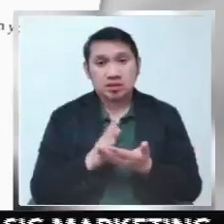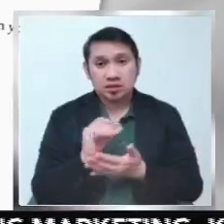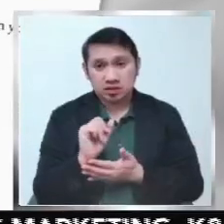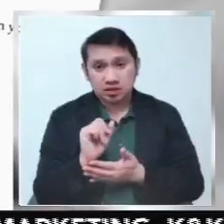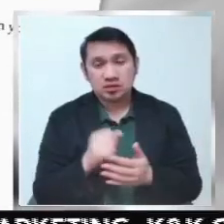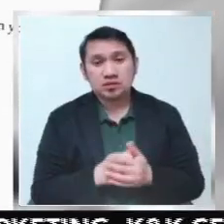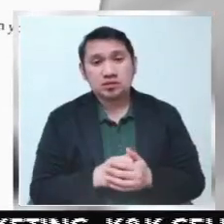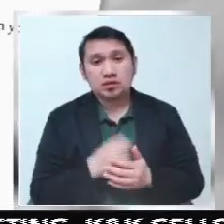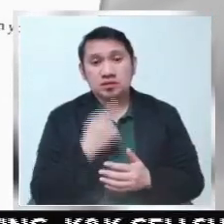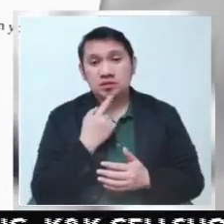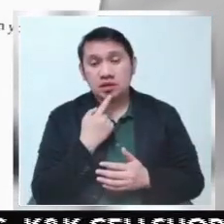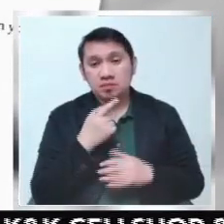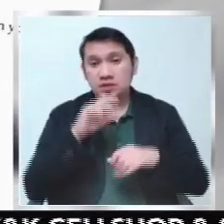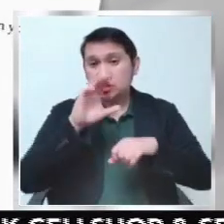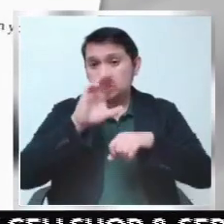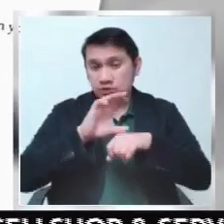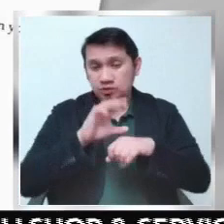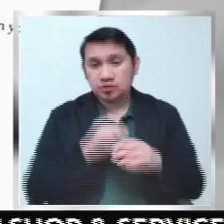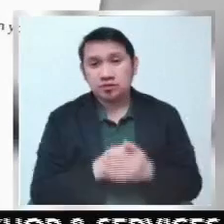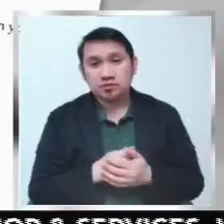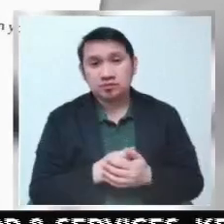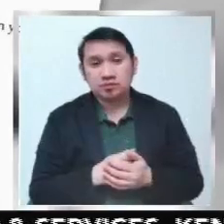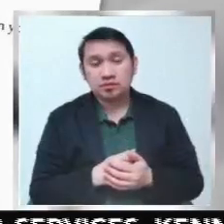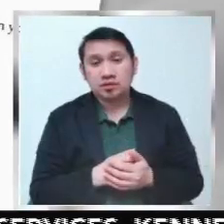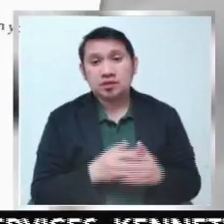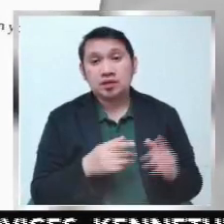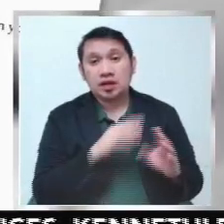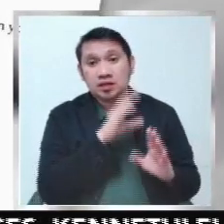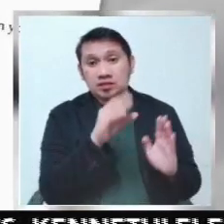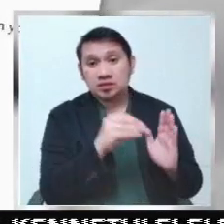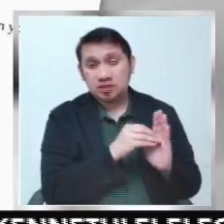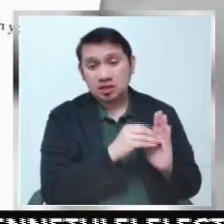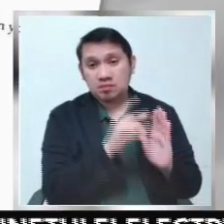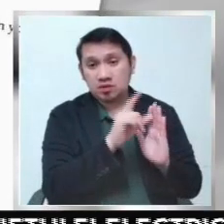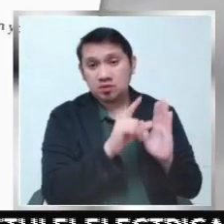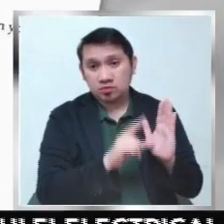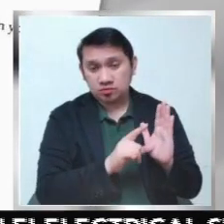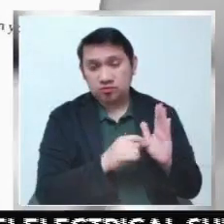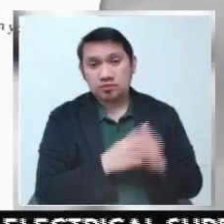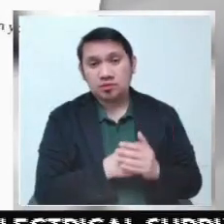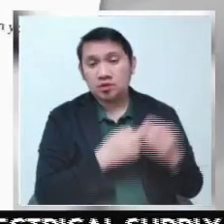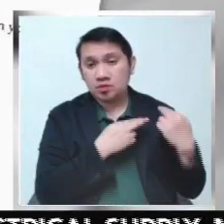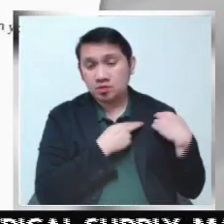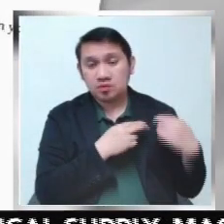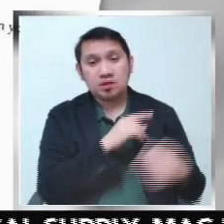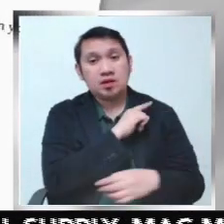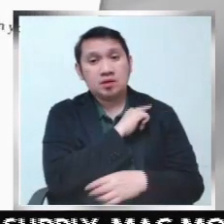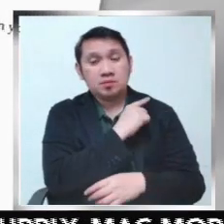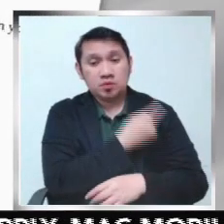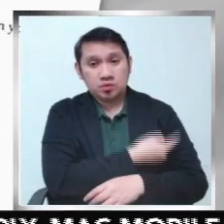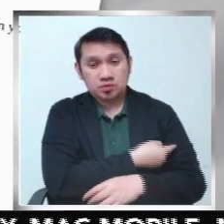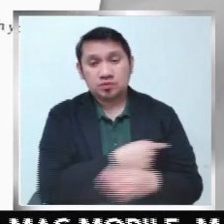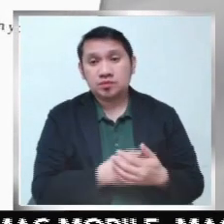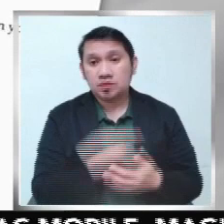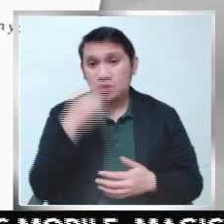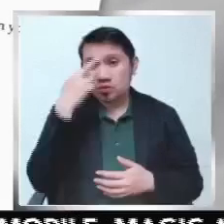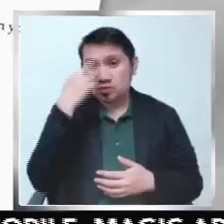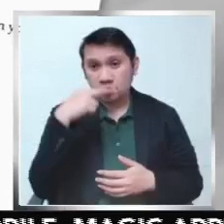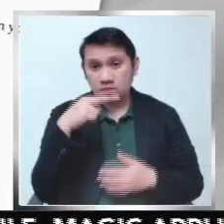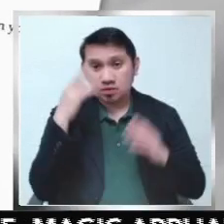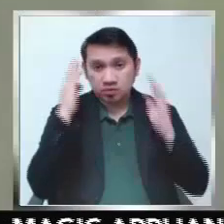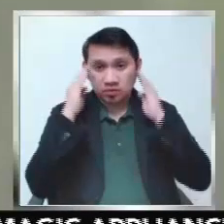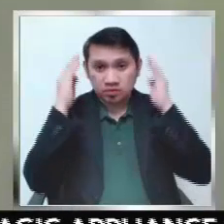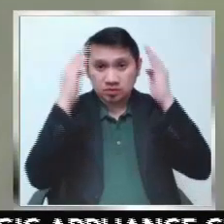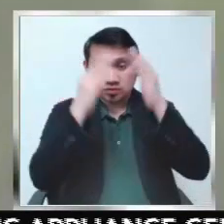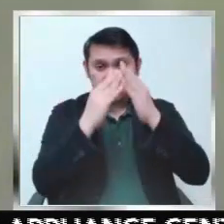sabi ng simbahan, nakasaad sa canon law na may obligasyon at kapangyarihan ang Roman Catholic Bishop of